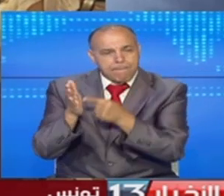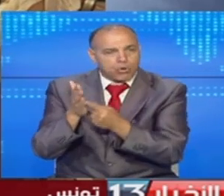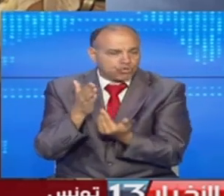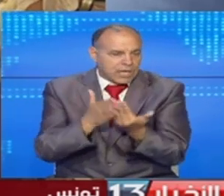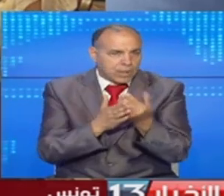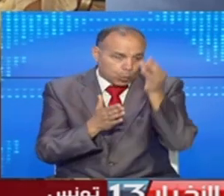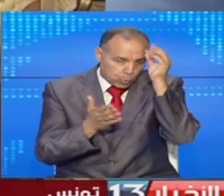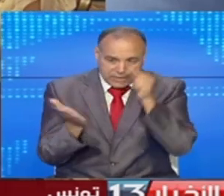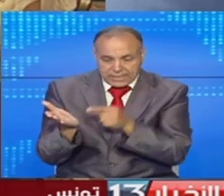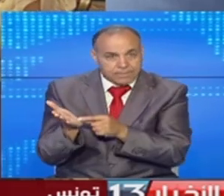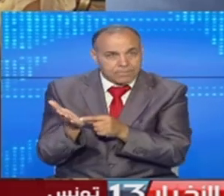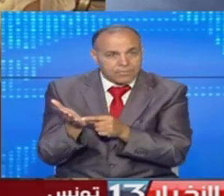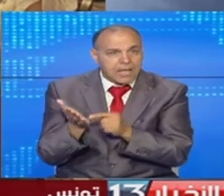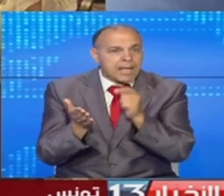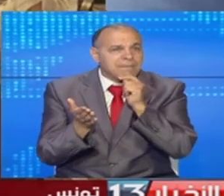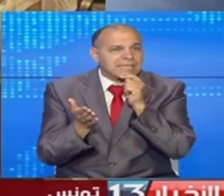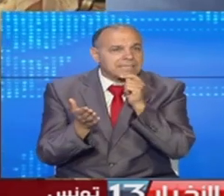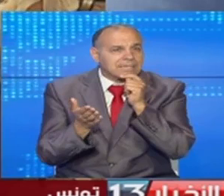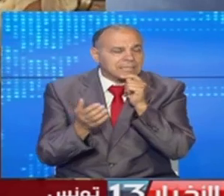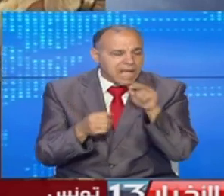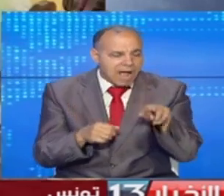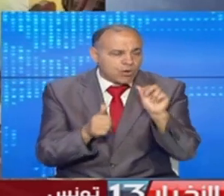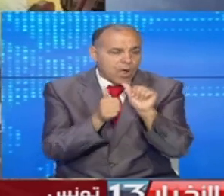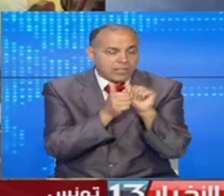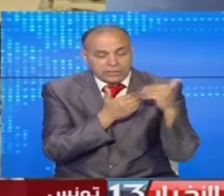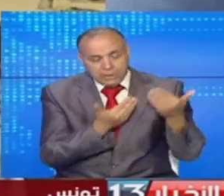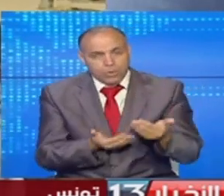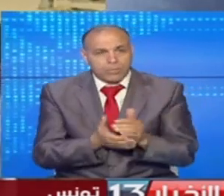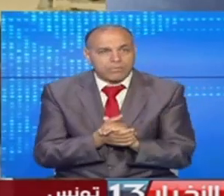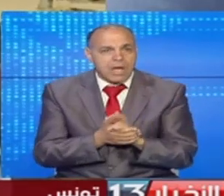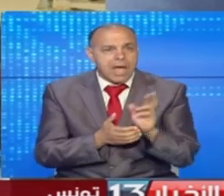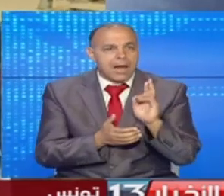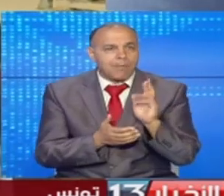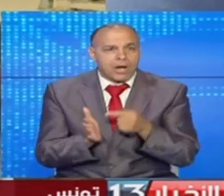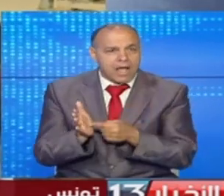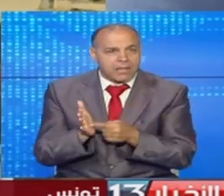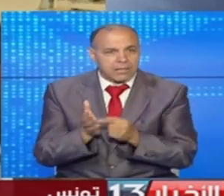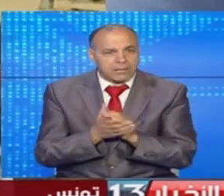الجديد لتونس الذي لم يصدر منذ سنة 2011.